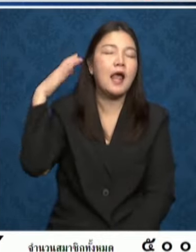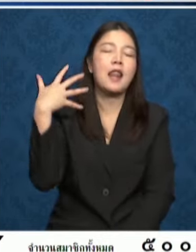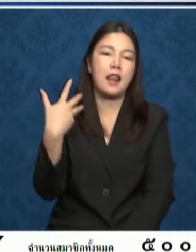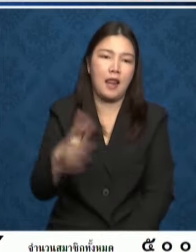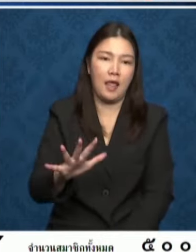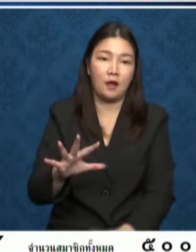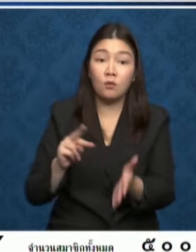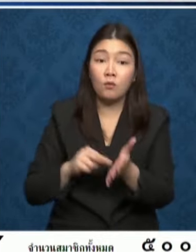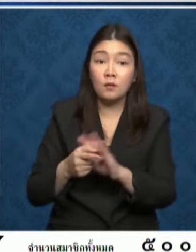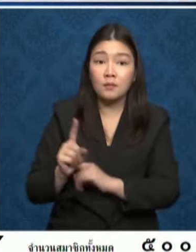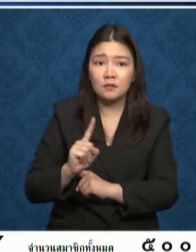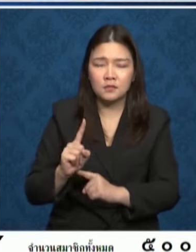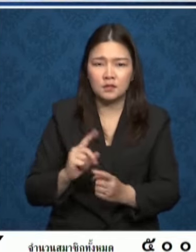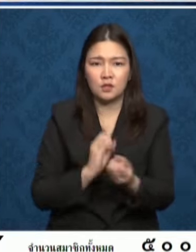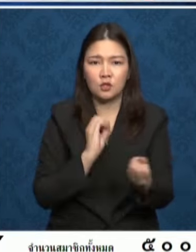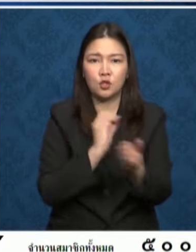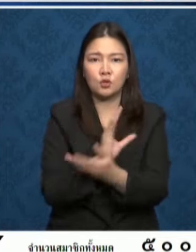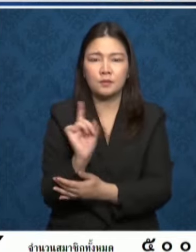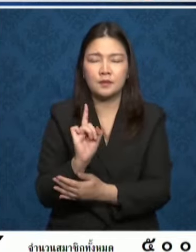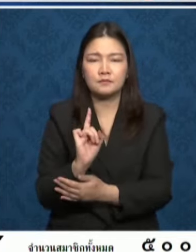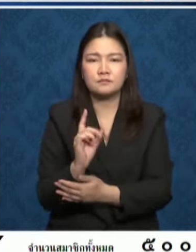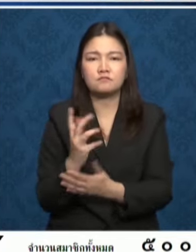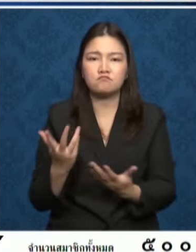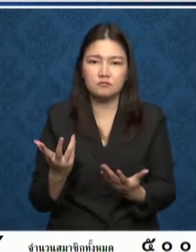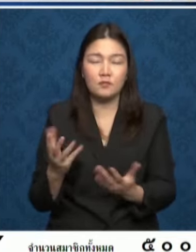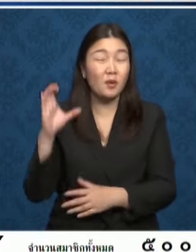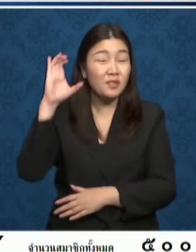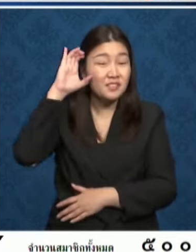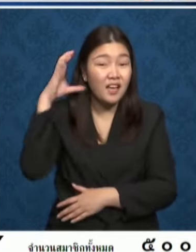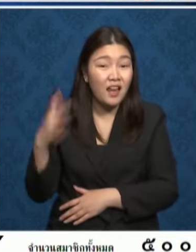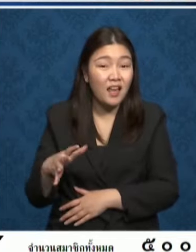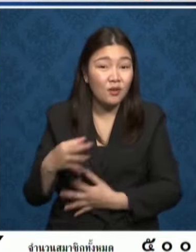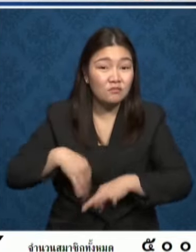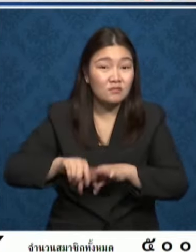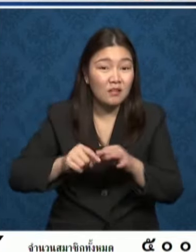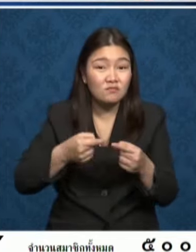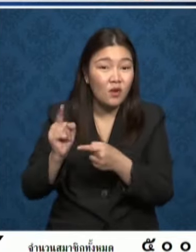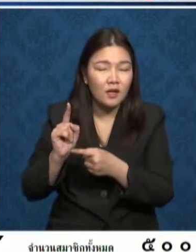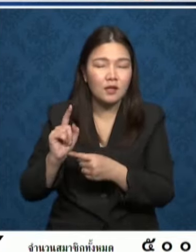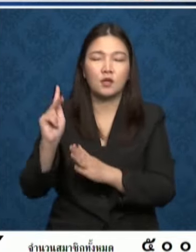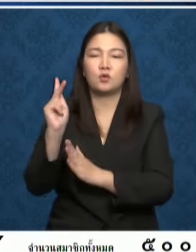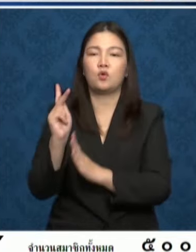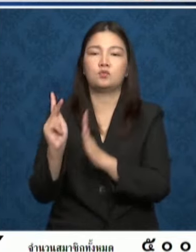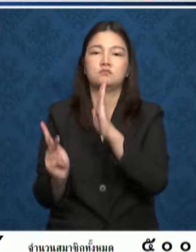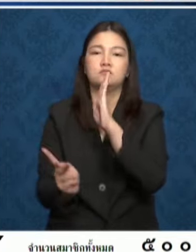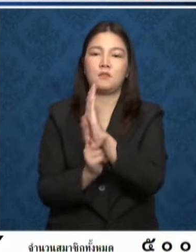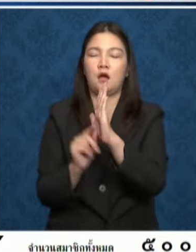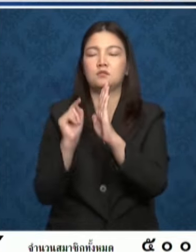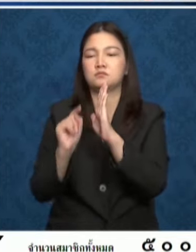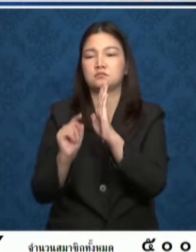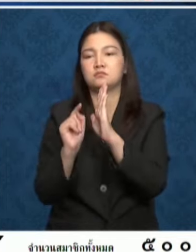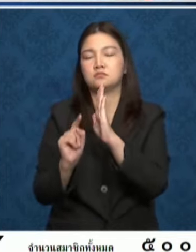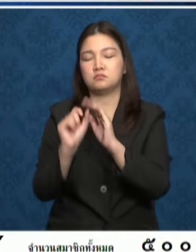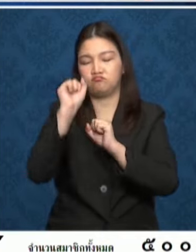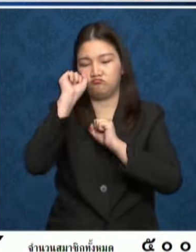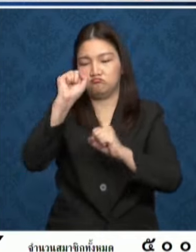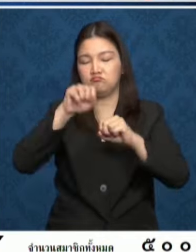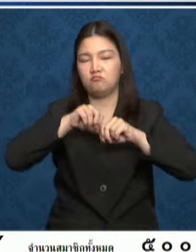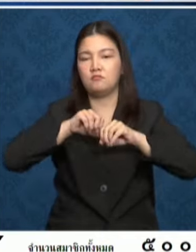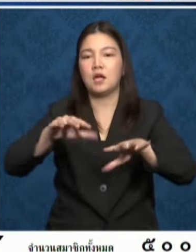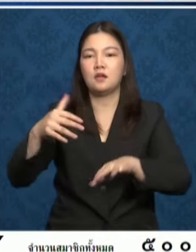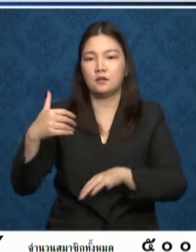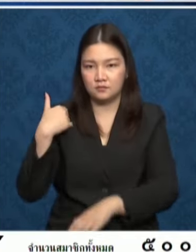ของคนสิ่งเลวร้ายที่ตามมาก็คือกฎหมายและนโยบายที่ตั้งอยู่บนความคิดความเชื่อเหล่านี้